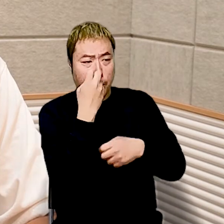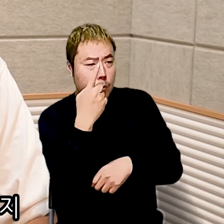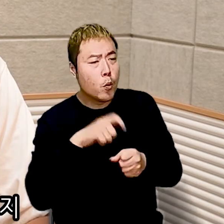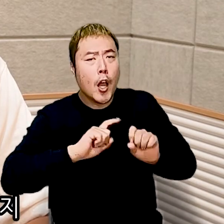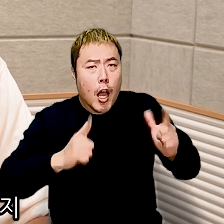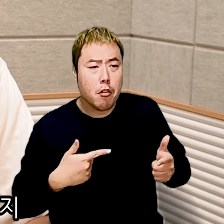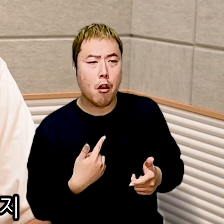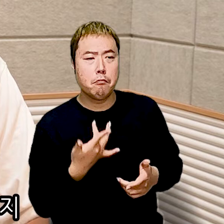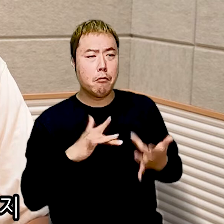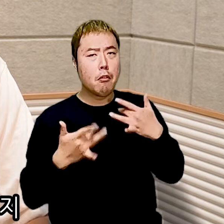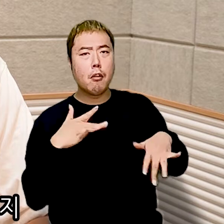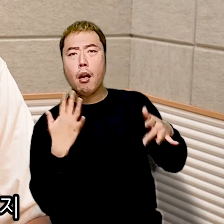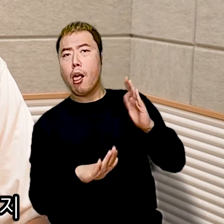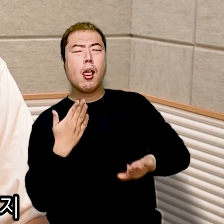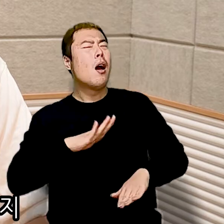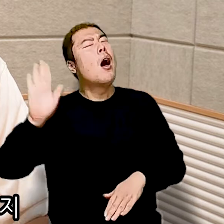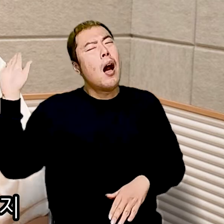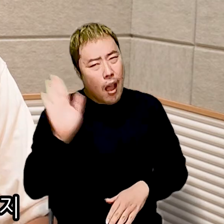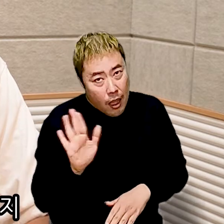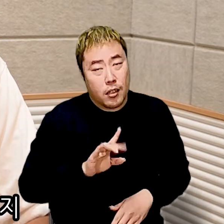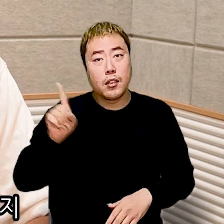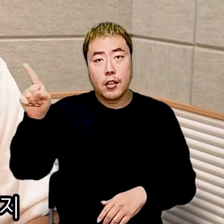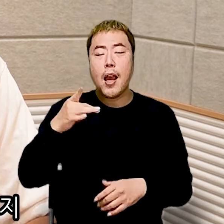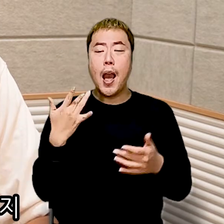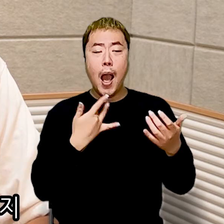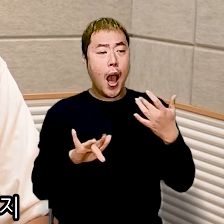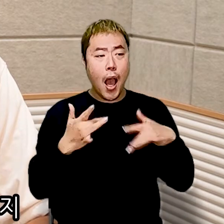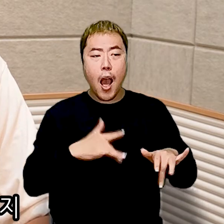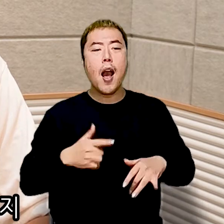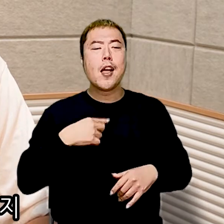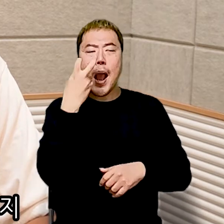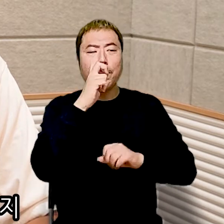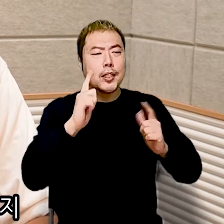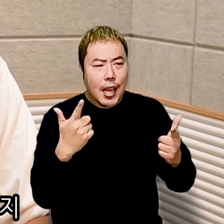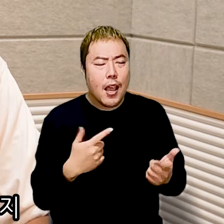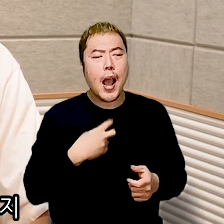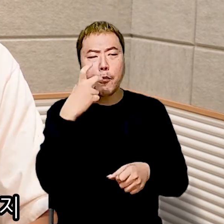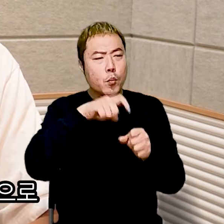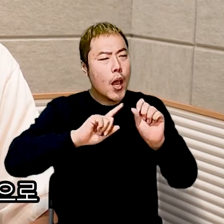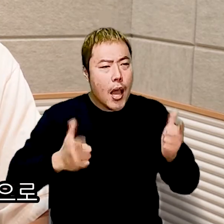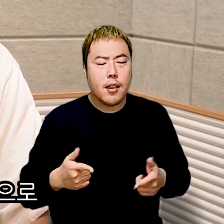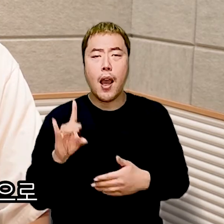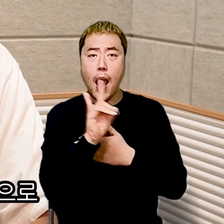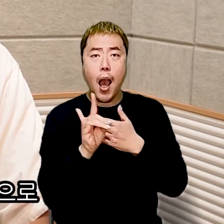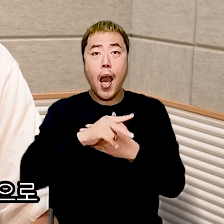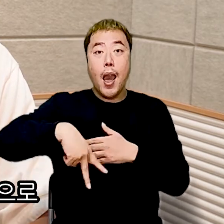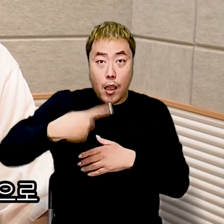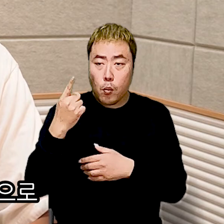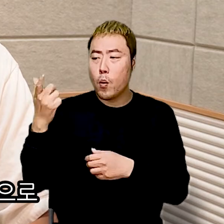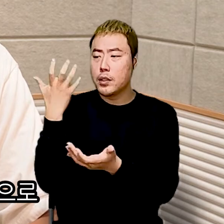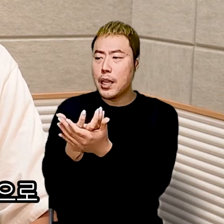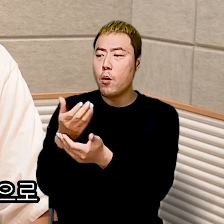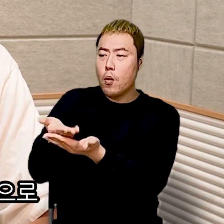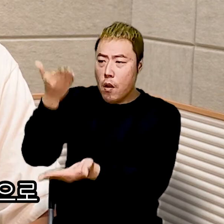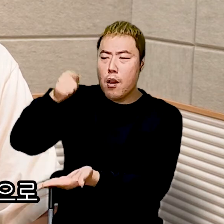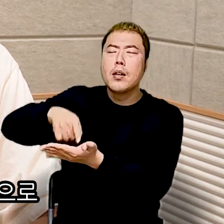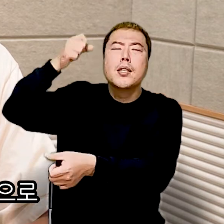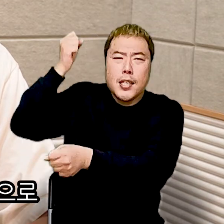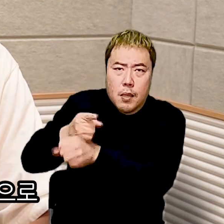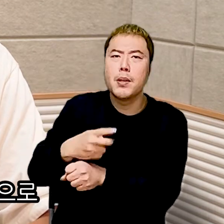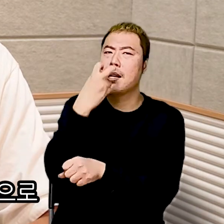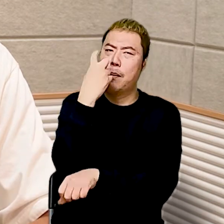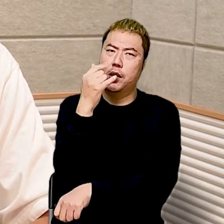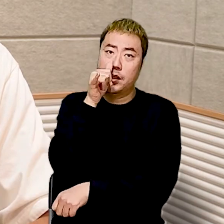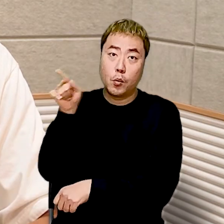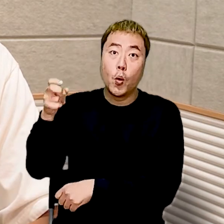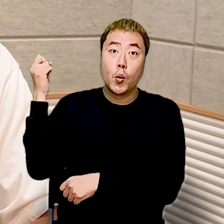것은 이전의 화법으로 감시하지 않는 것이라고 얘기하는 것이지 플랫폼 노동 그 자체가